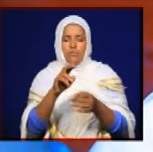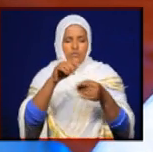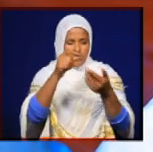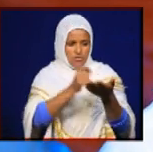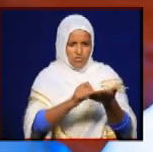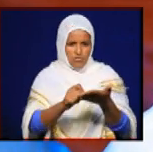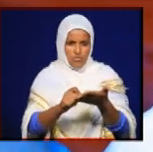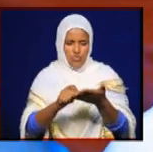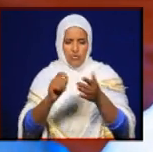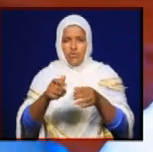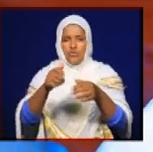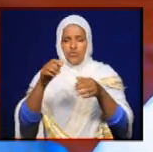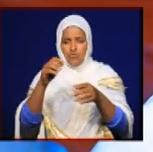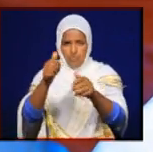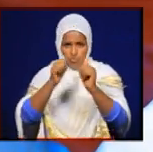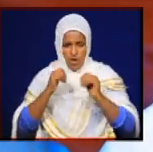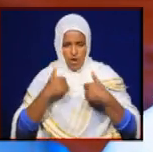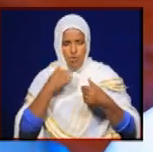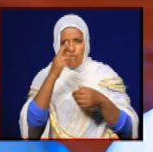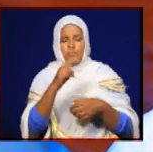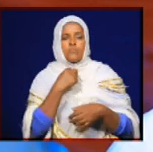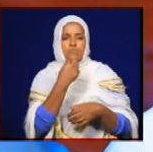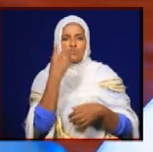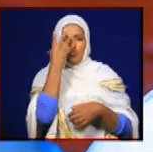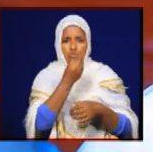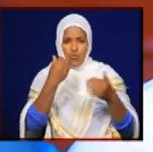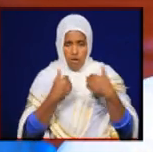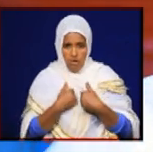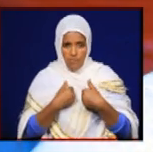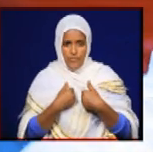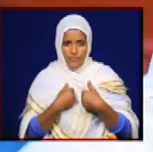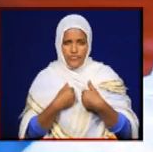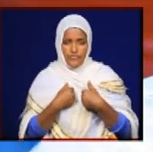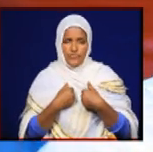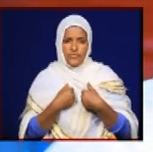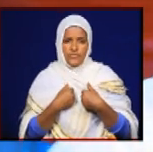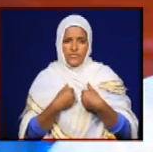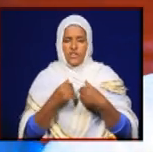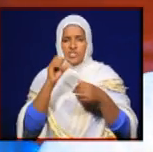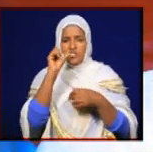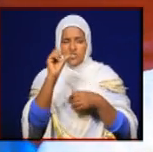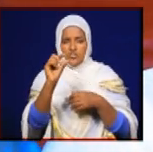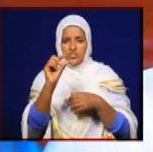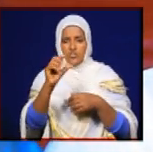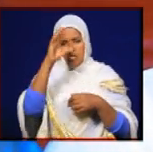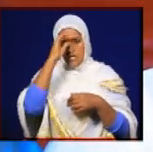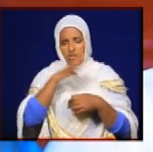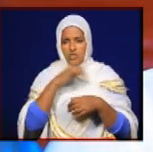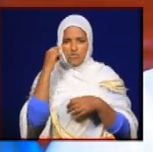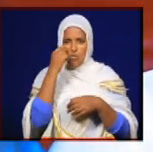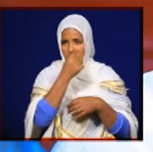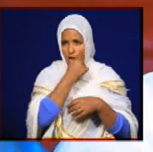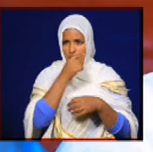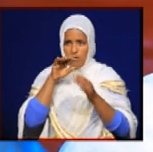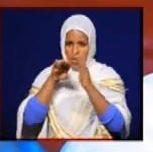ወይ የስነ ጽሁፍ ተሰጦ ካለው ወይም ድምጽ ያማረ ድምጽ ካለው ትንሽ የሰው